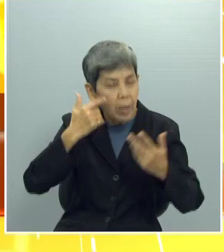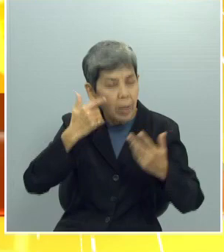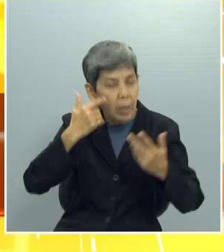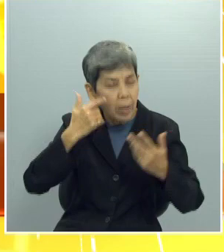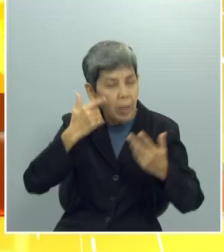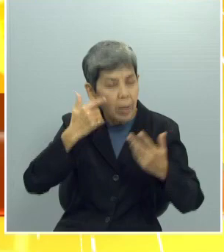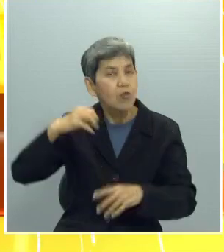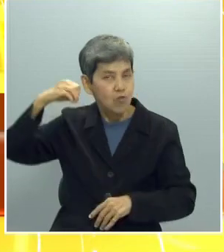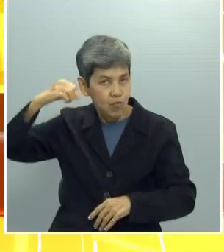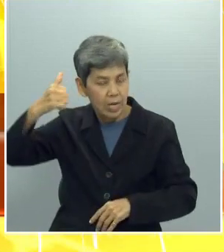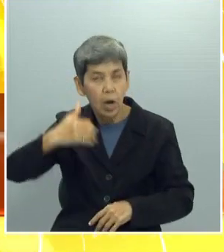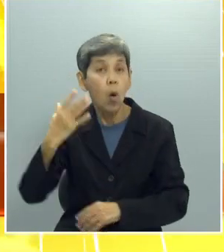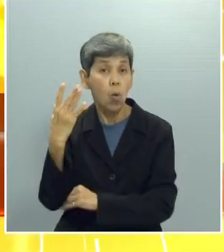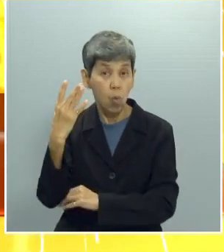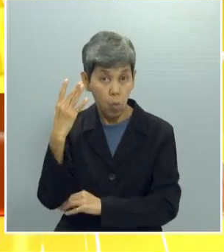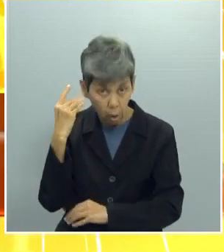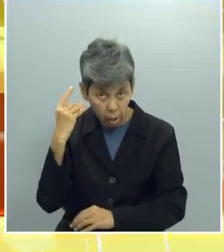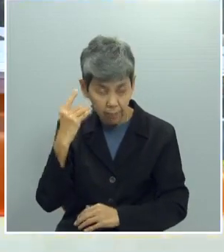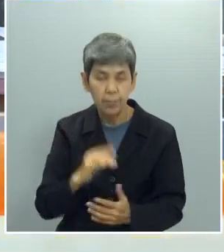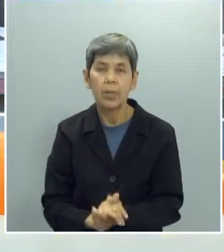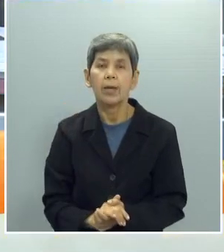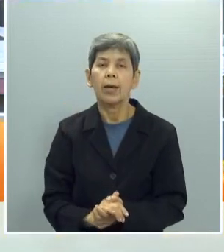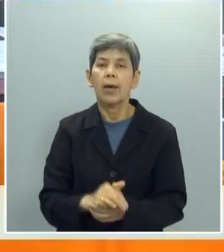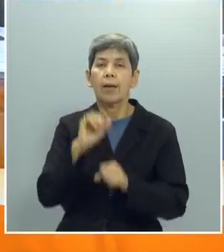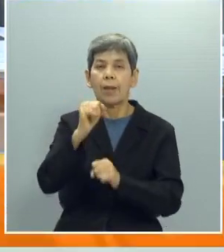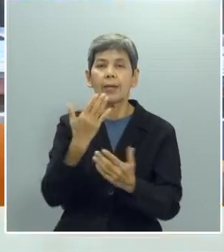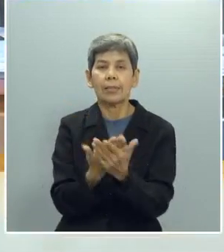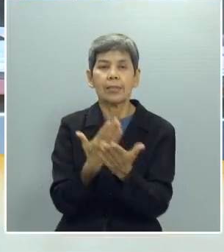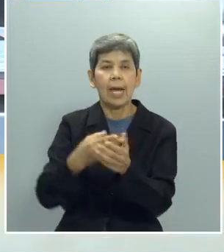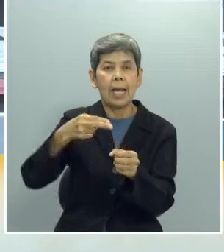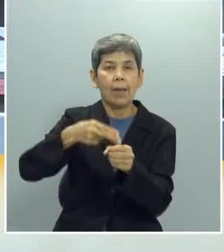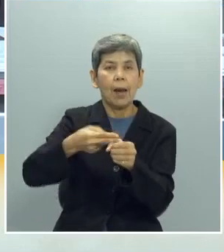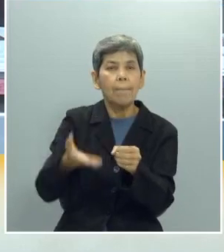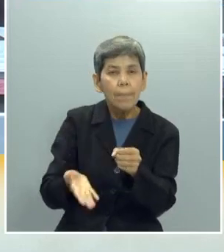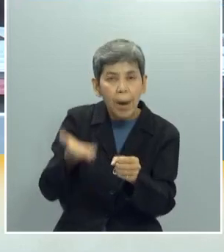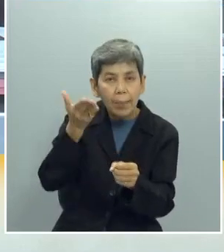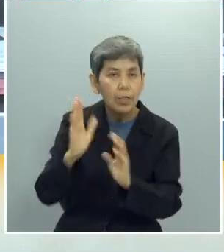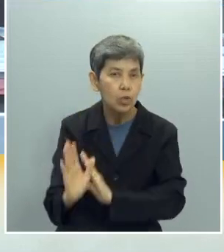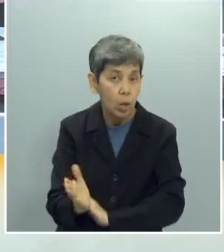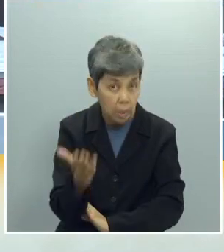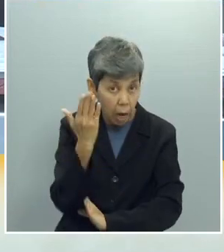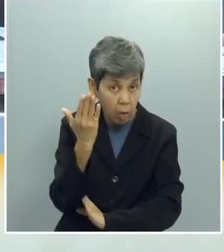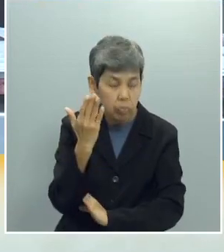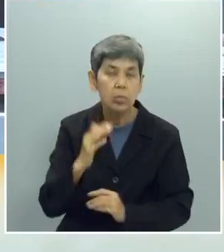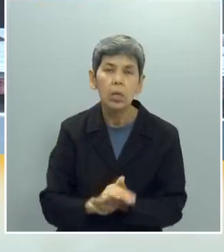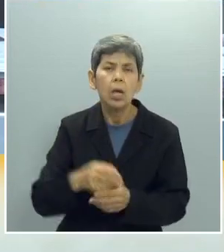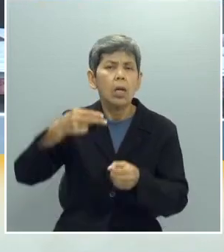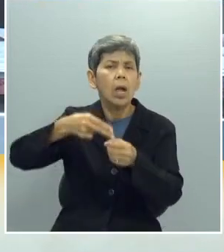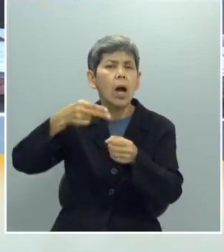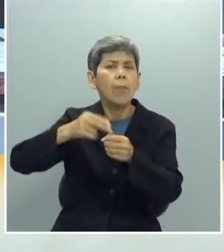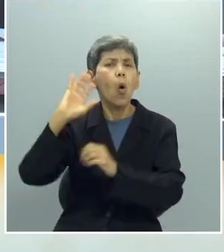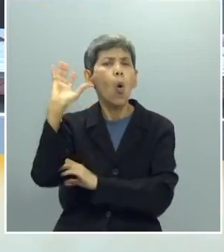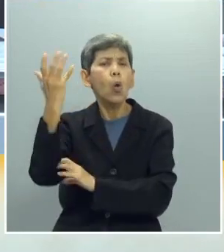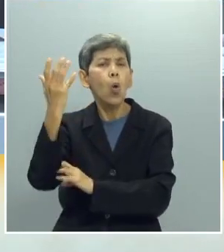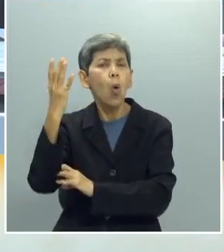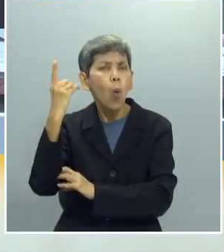คุณผู้ชมอย่างเมื่อวานนี้เนี่ยประกาศว่าขึ้นราคาน้ำมันประเทศไทยเช้านี้ในขณะที่น้ำมันดิบในตลาดโลก